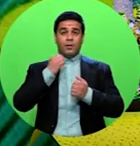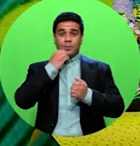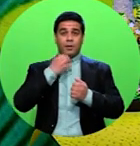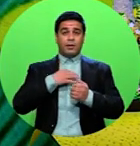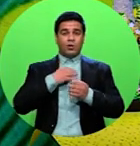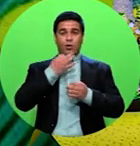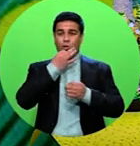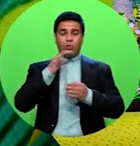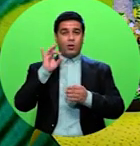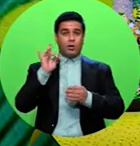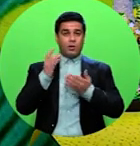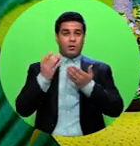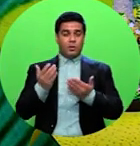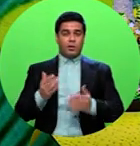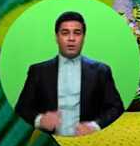ткани любого размера,